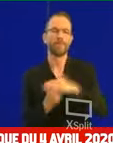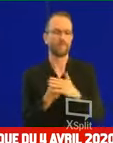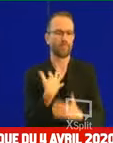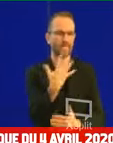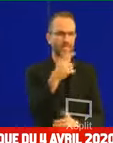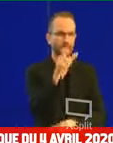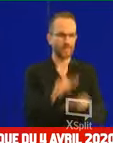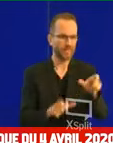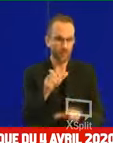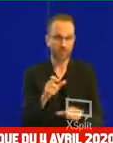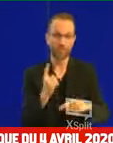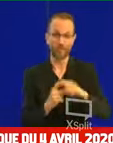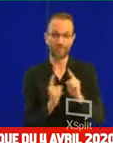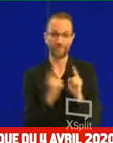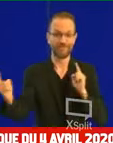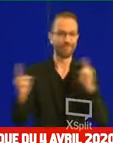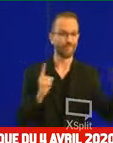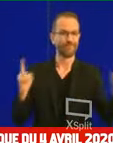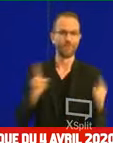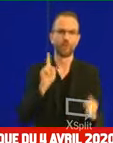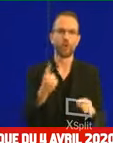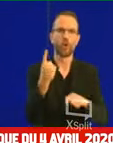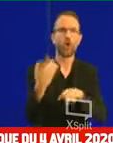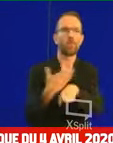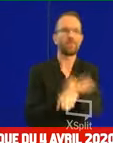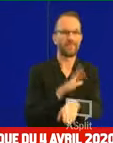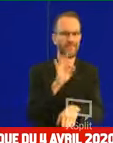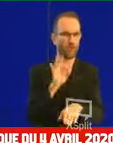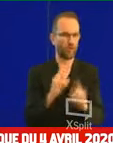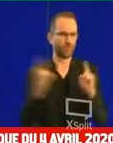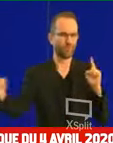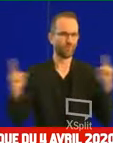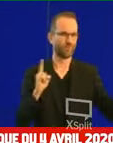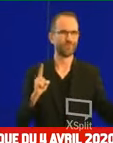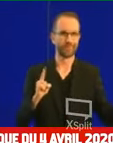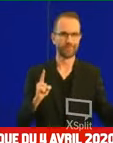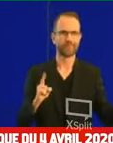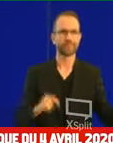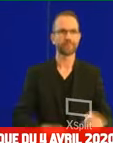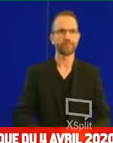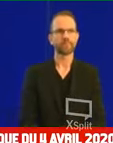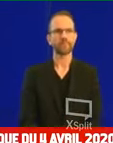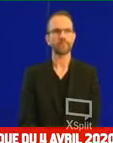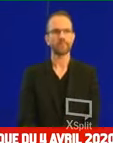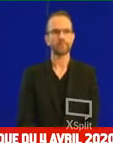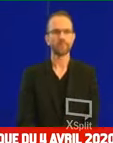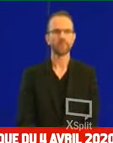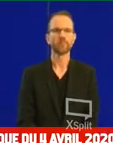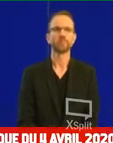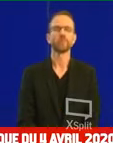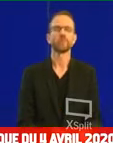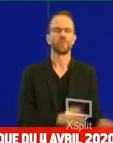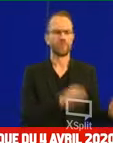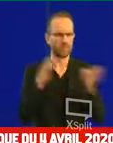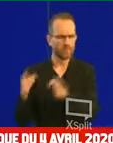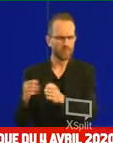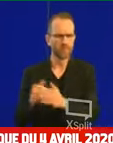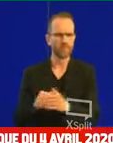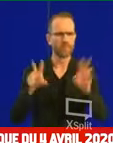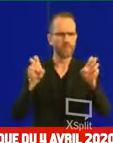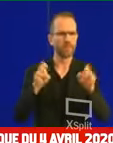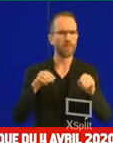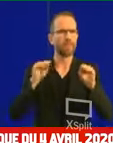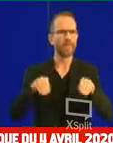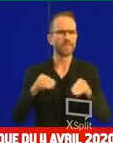ici il s'agit en fait de permettre à ces magasins d'être ouverts dans l'urgence pour des besoins urgents des réparations d'accueillir un client à la fois